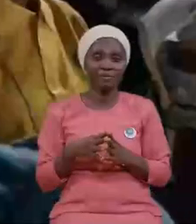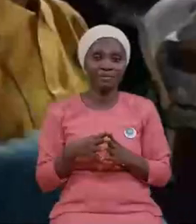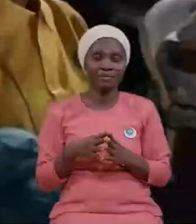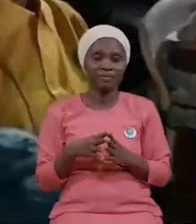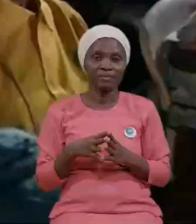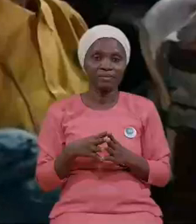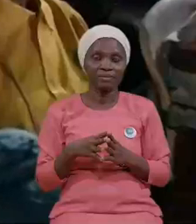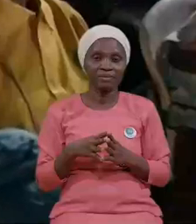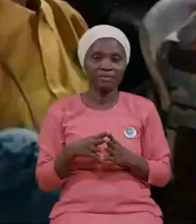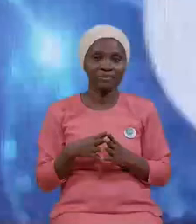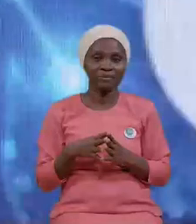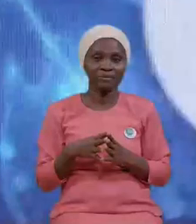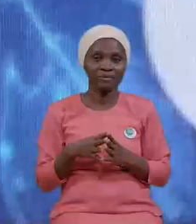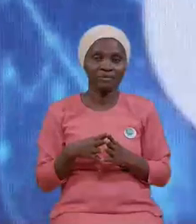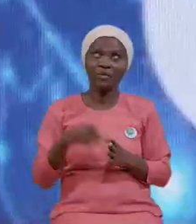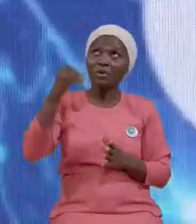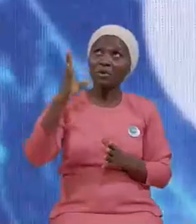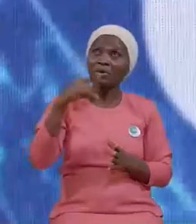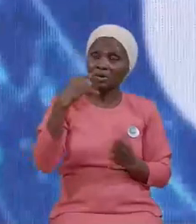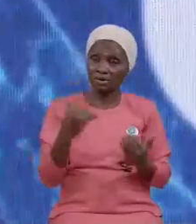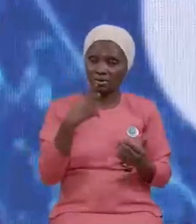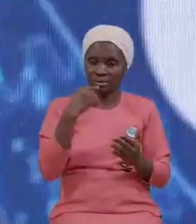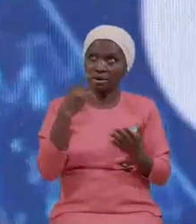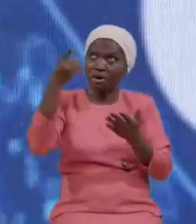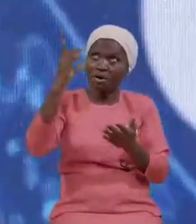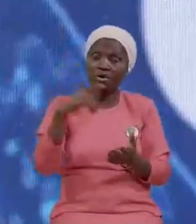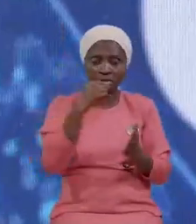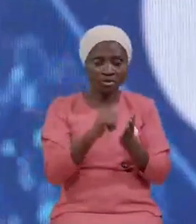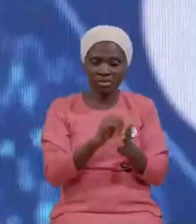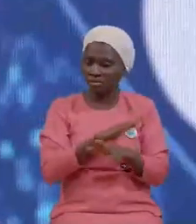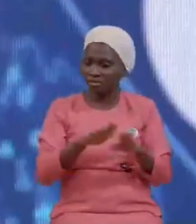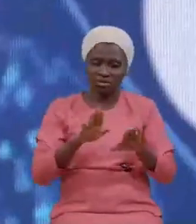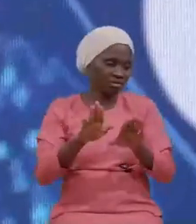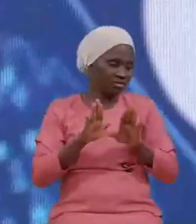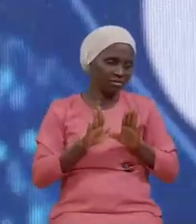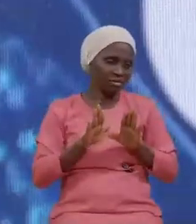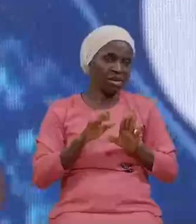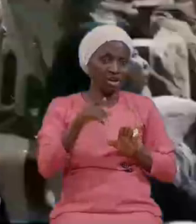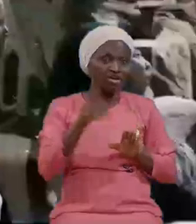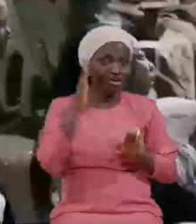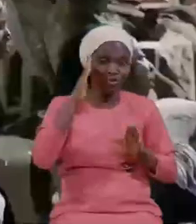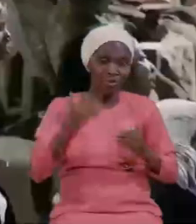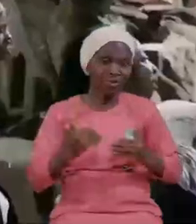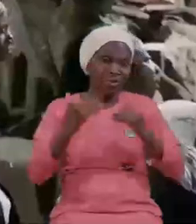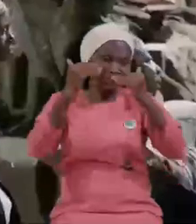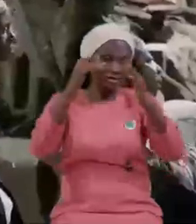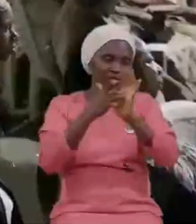Dieu dit, ne craignez point. Tu vas avancer. Je parle à quelqu'un